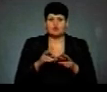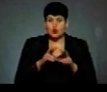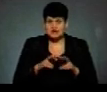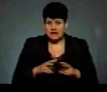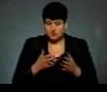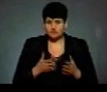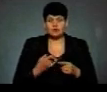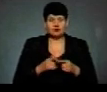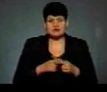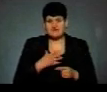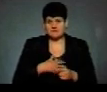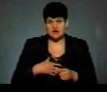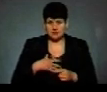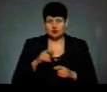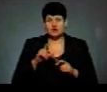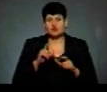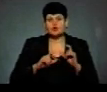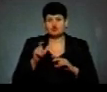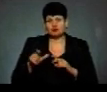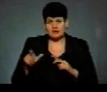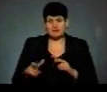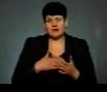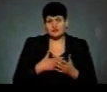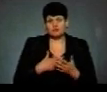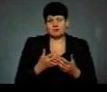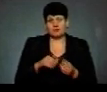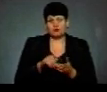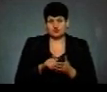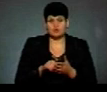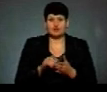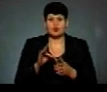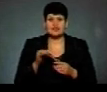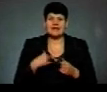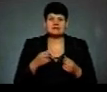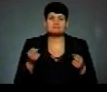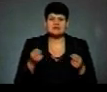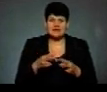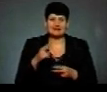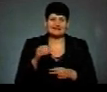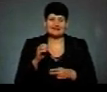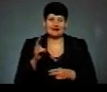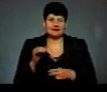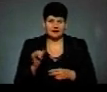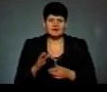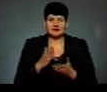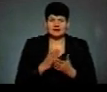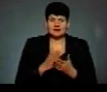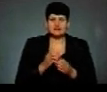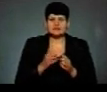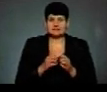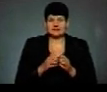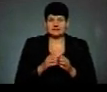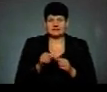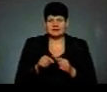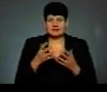що це надзвичайно важливо, щоб студенти брали участь в активному розслідуванні. Я так зробив зараз, що я спеціально як декан знаходжуся у ці